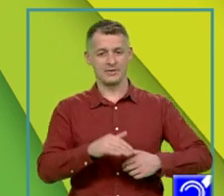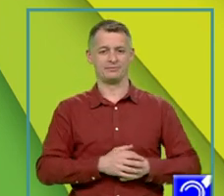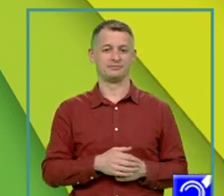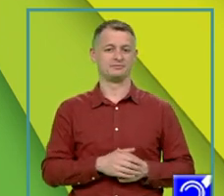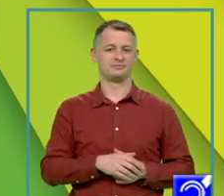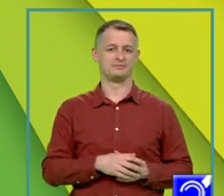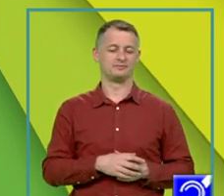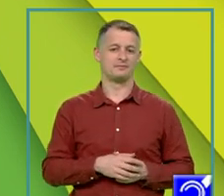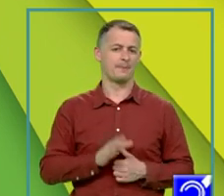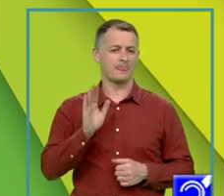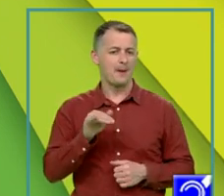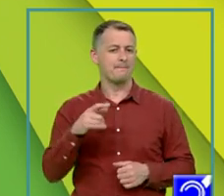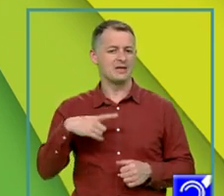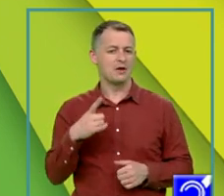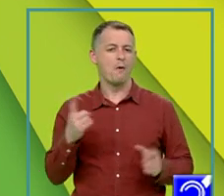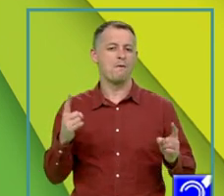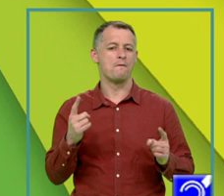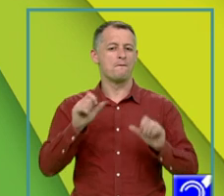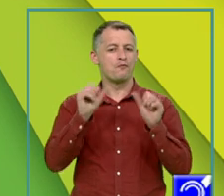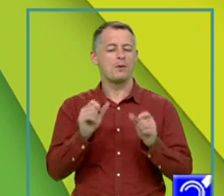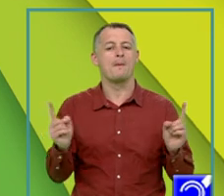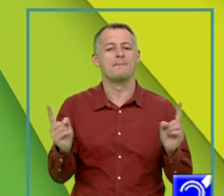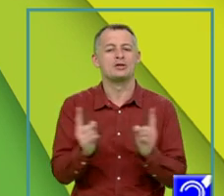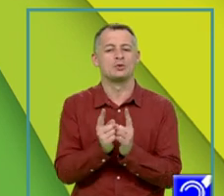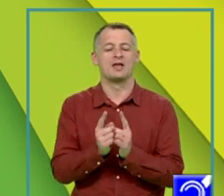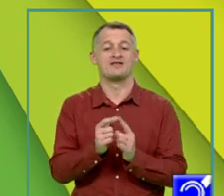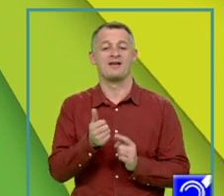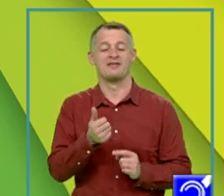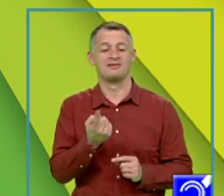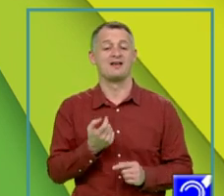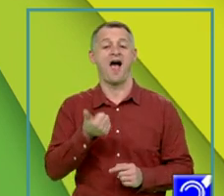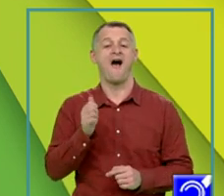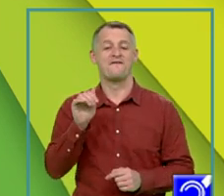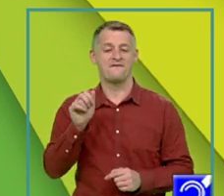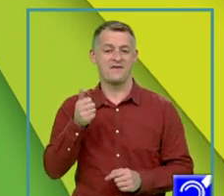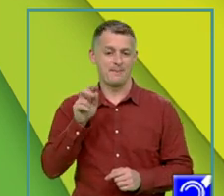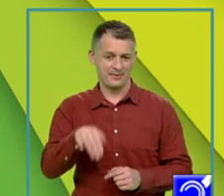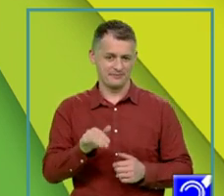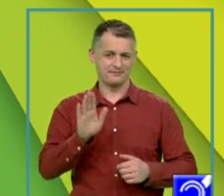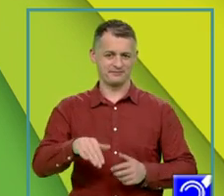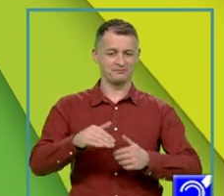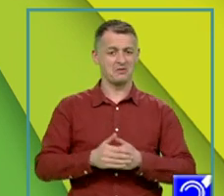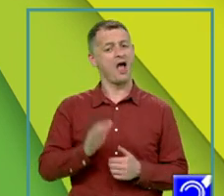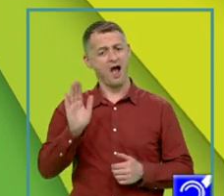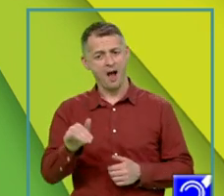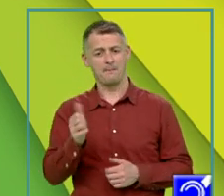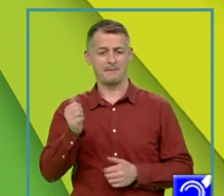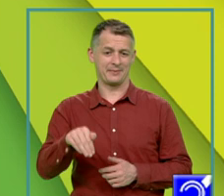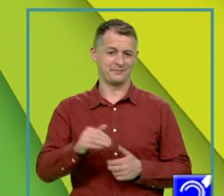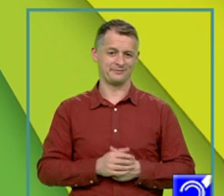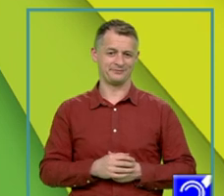am parcă este o formă prescurtată de la avem din avem păstrând doar două litere începutul și sfârșitul avem a m